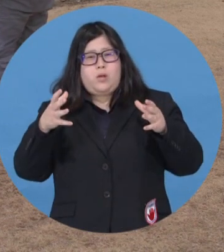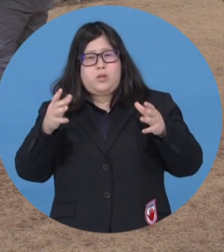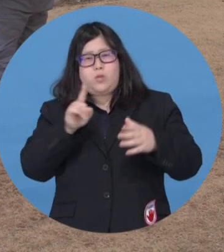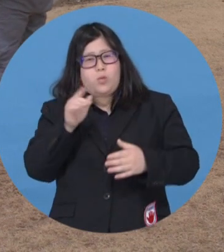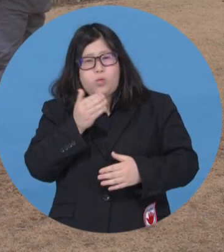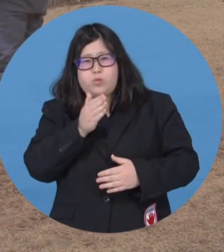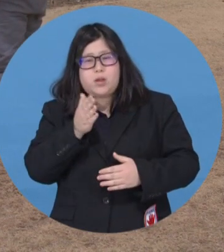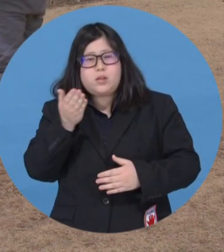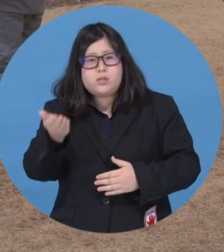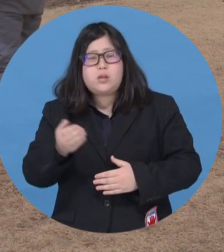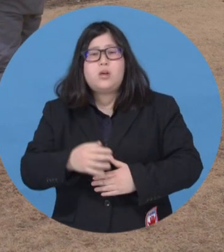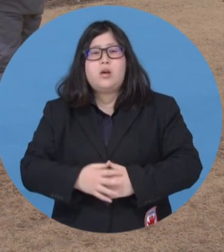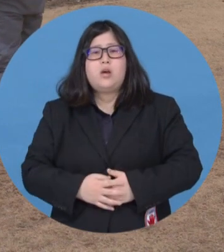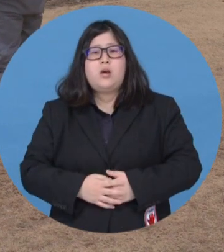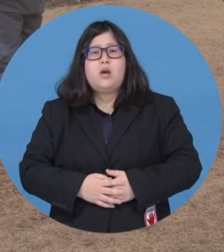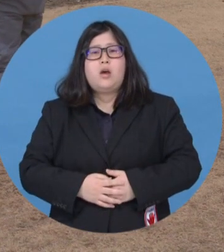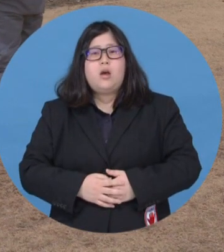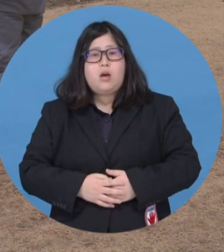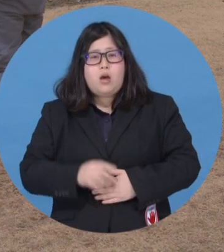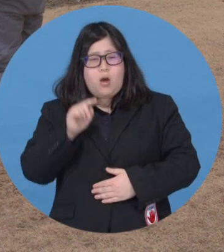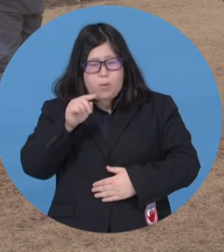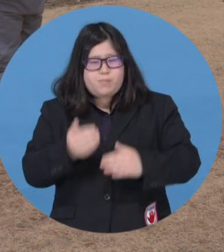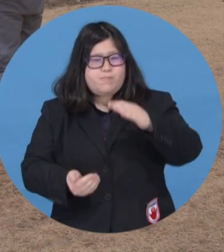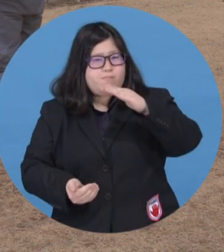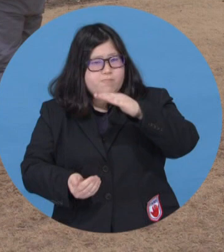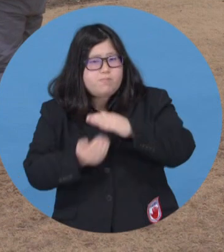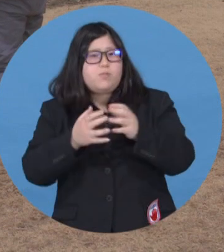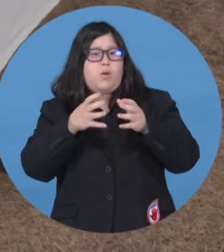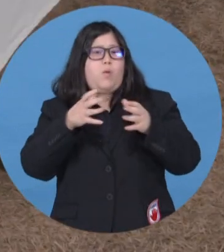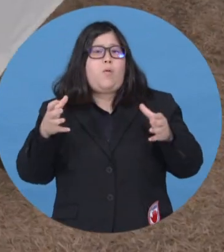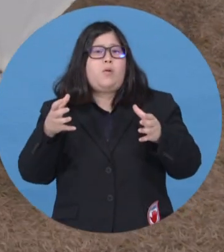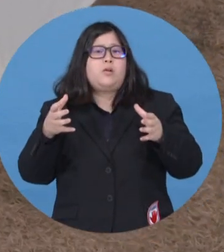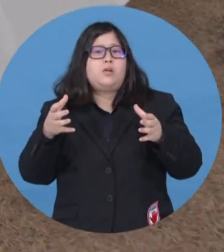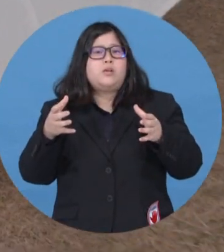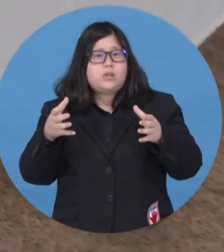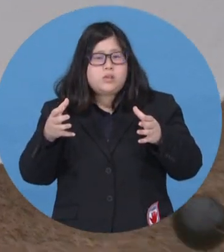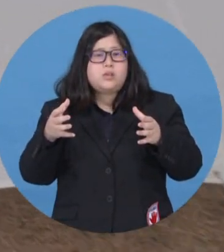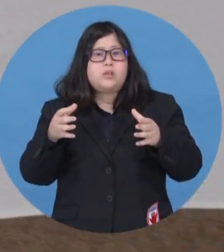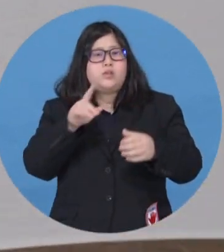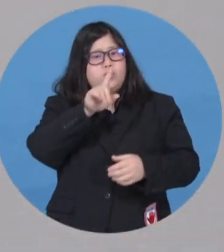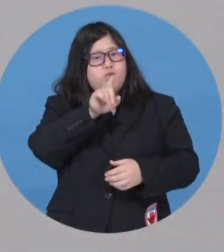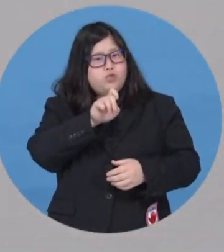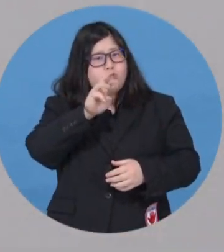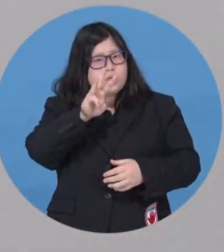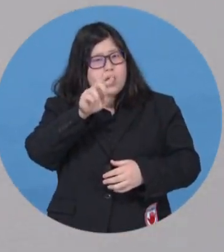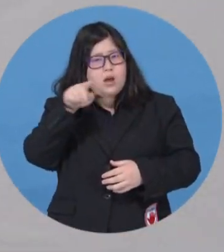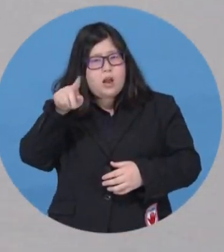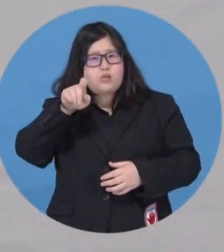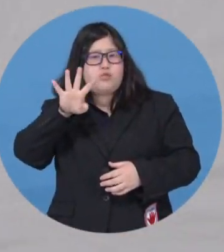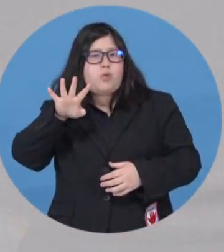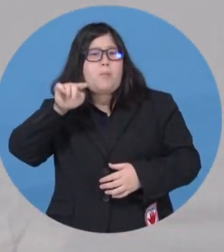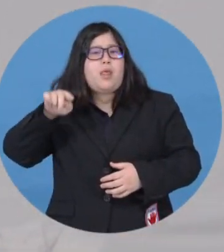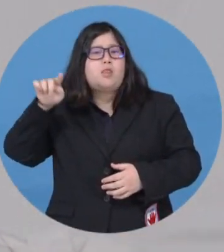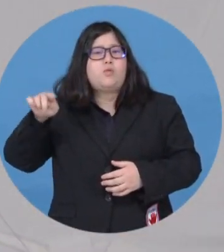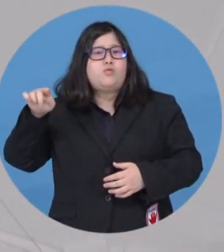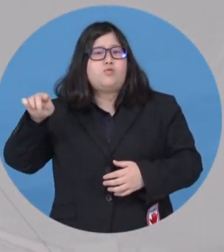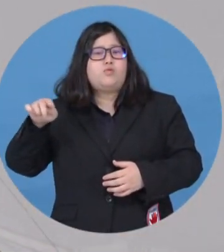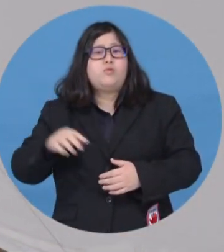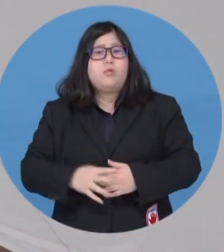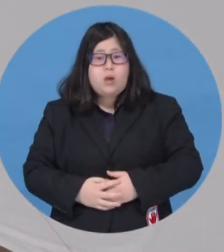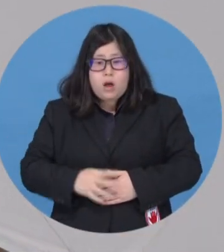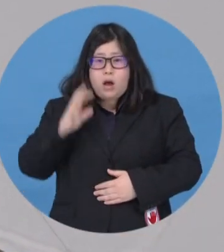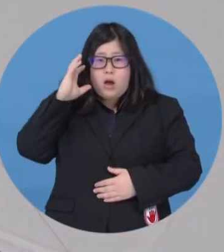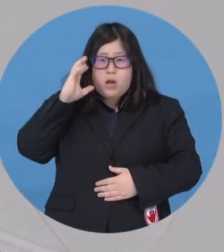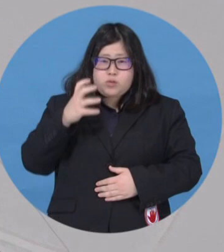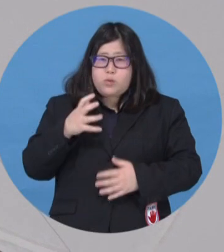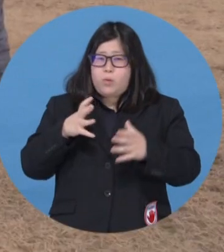何メートルぐらいあるんですか。横 これは一番大きいハンググライダーなんで、はい、13から14メートルぐらい。 すごい